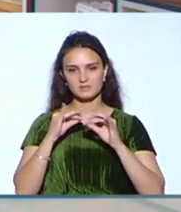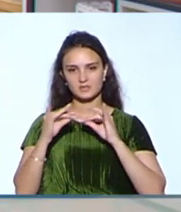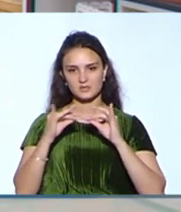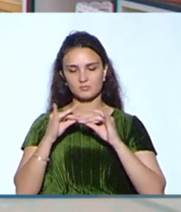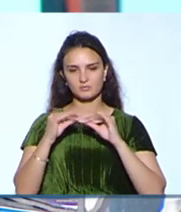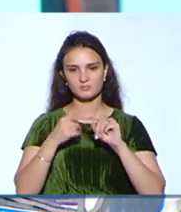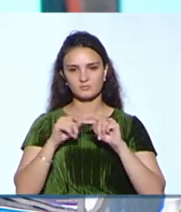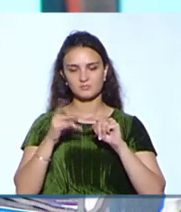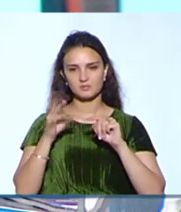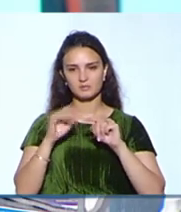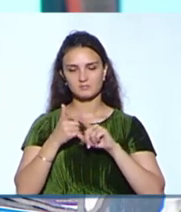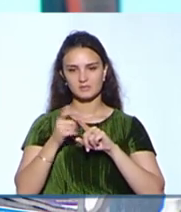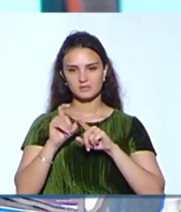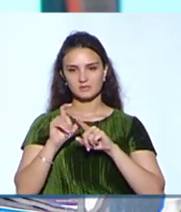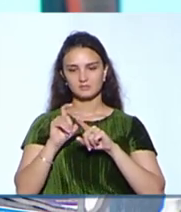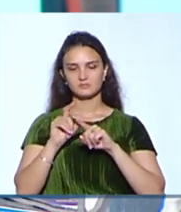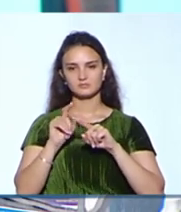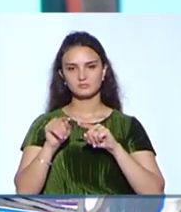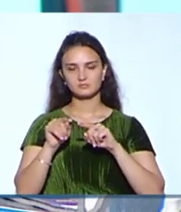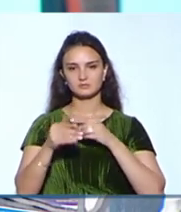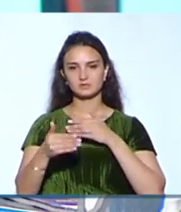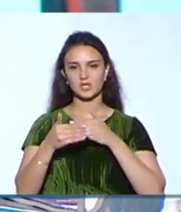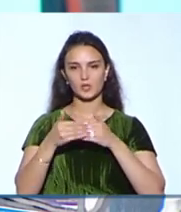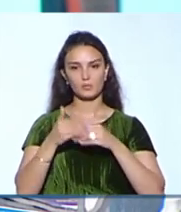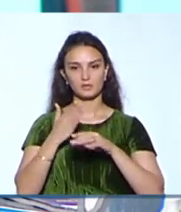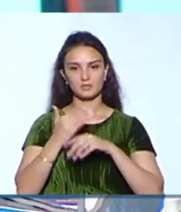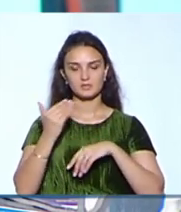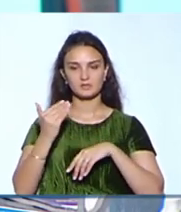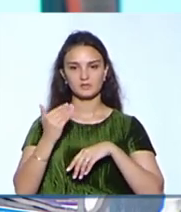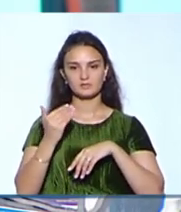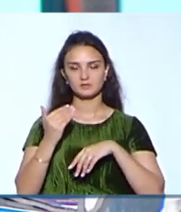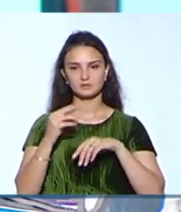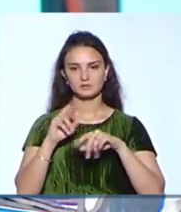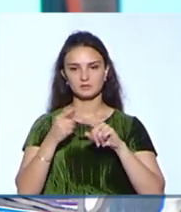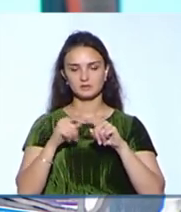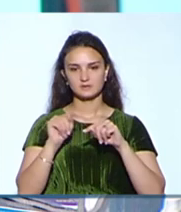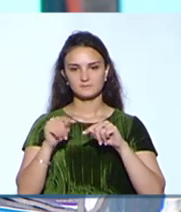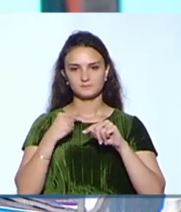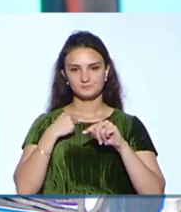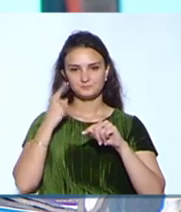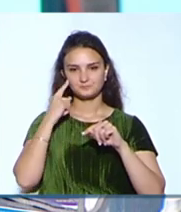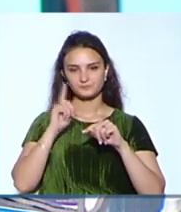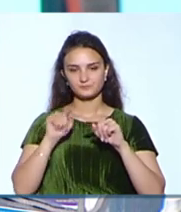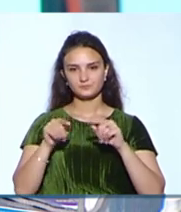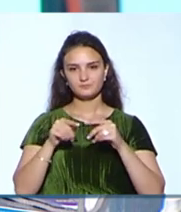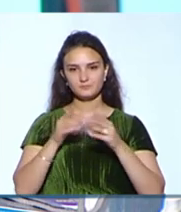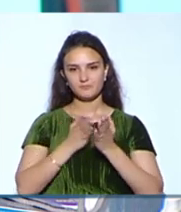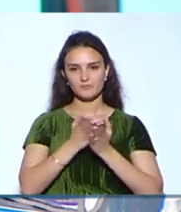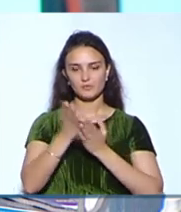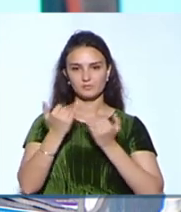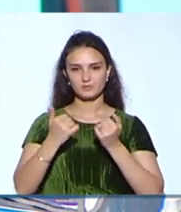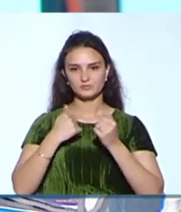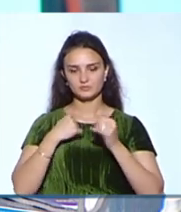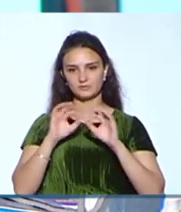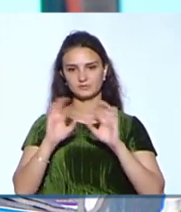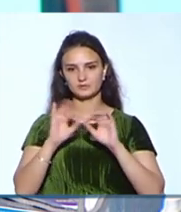სასაუბროდ, თუმცა ძალიან ახლობელია თქვენთვის და ამდენად მე ვფიქრობ, რომ მიმართულება, რომელსაც ახლა